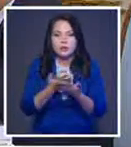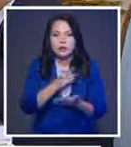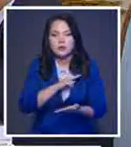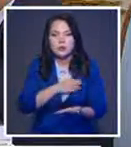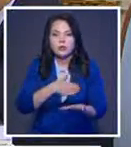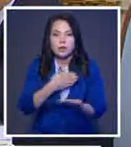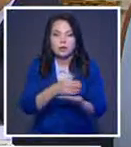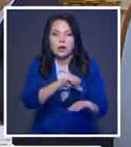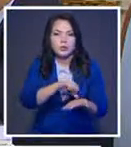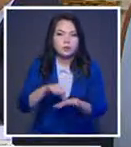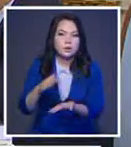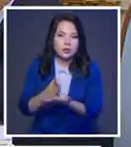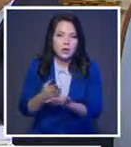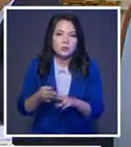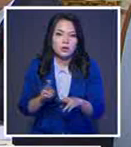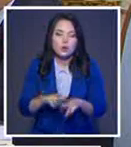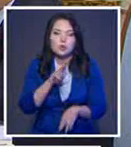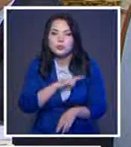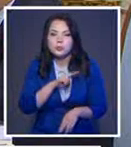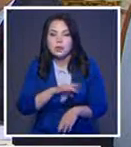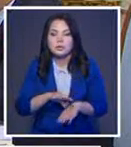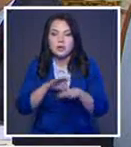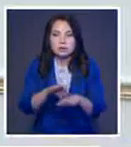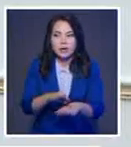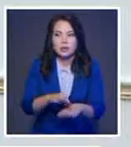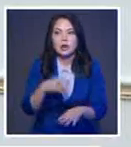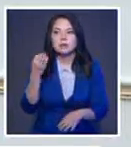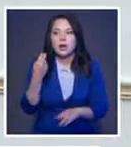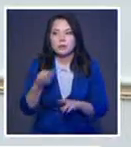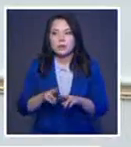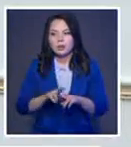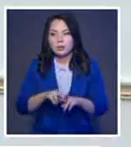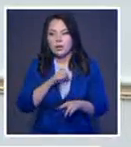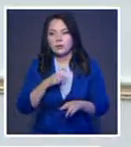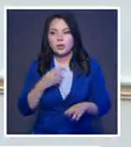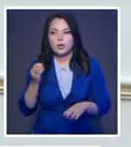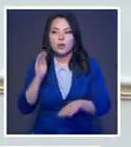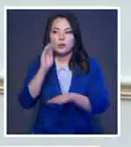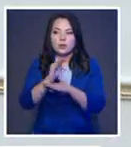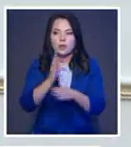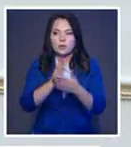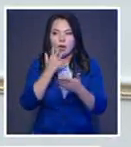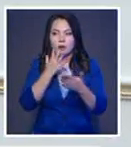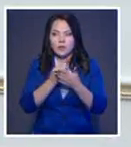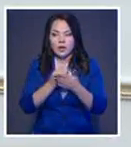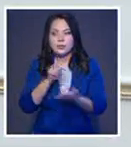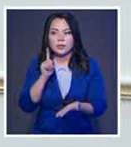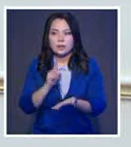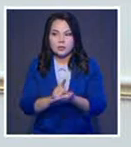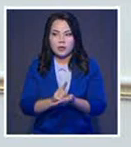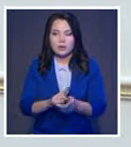қатысу. Осы жұмыс барысында бізде тағы да қосымша міндеттемелер жүктелді. Атап